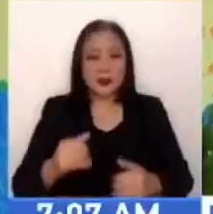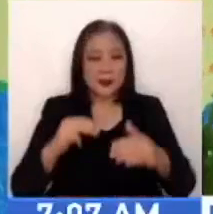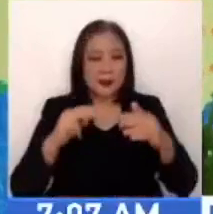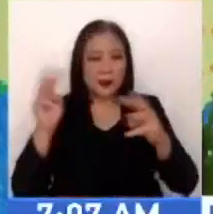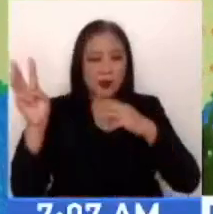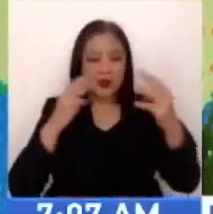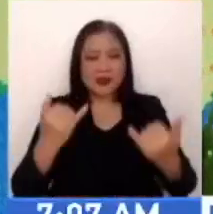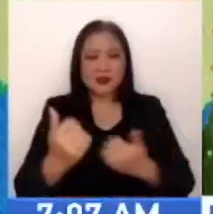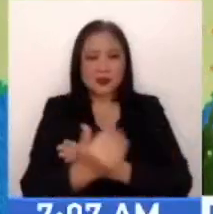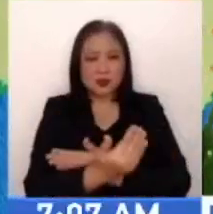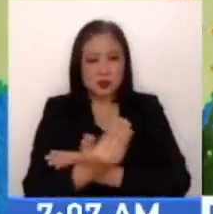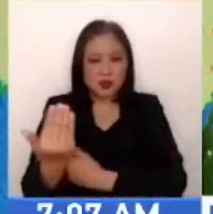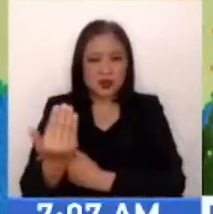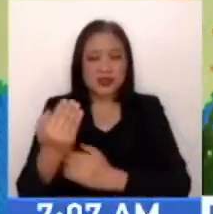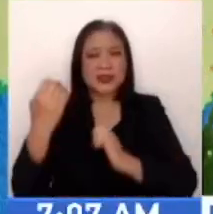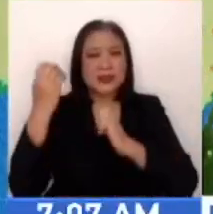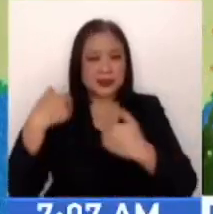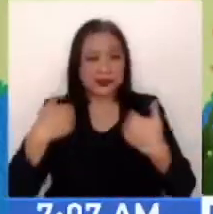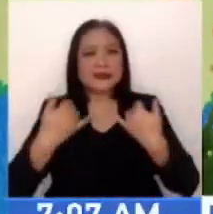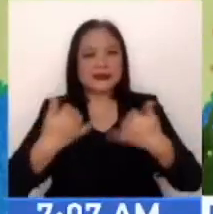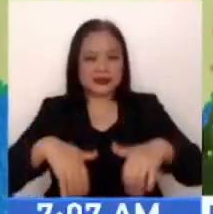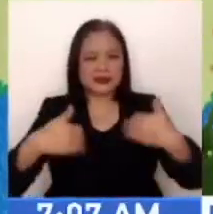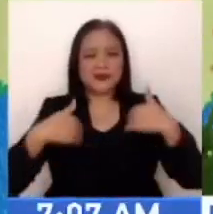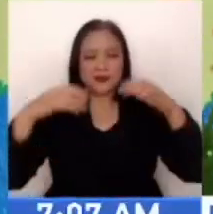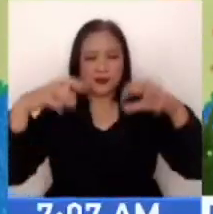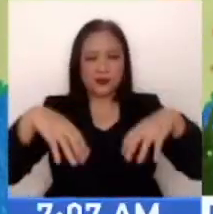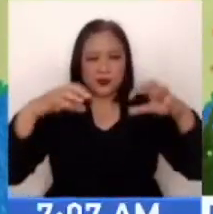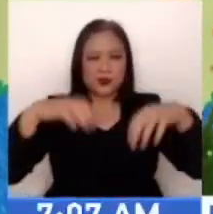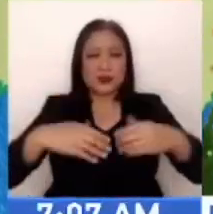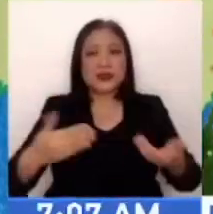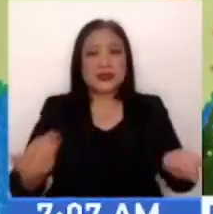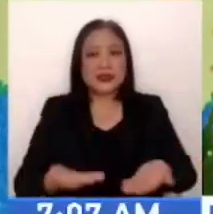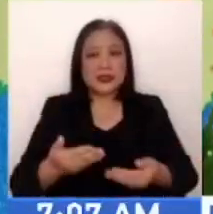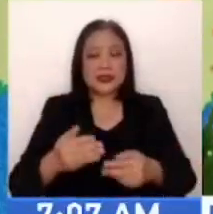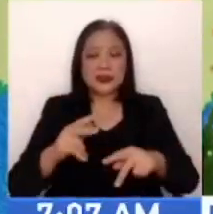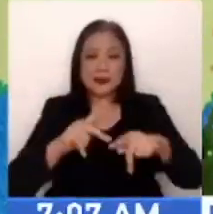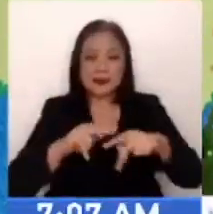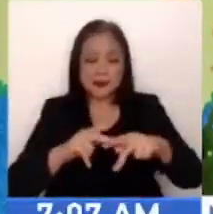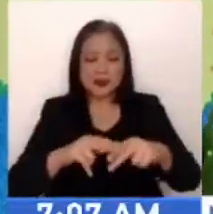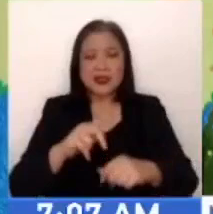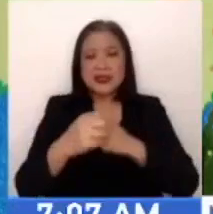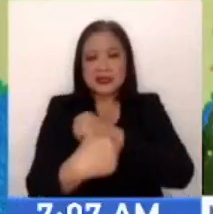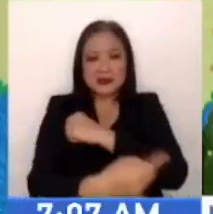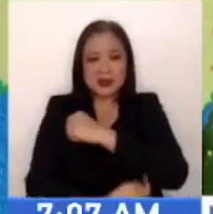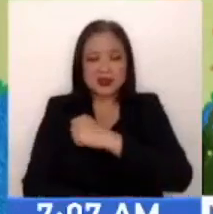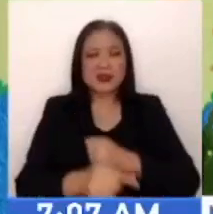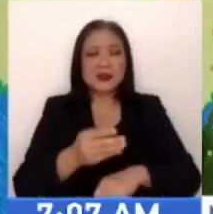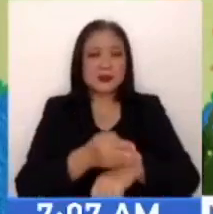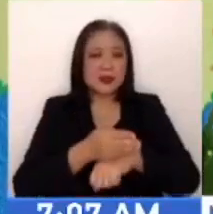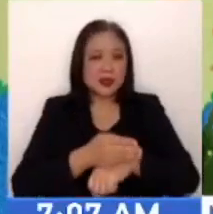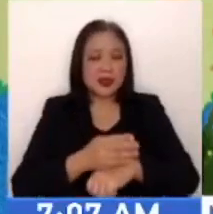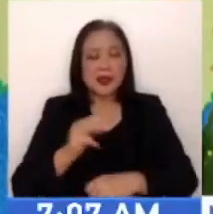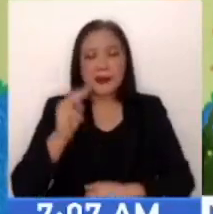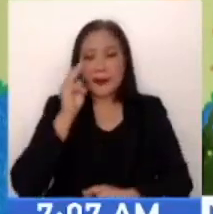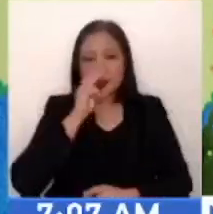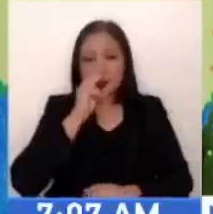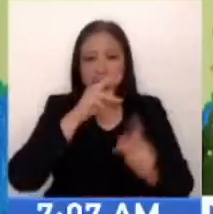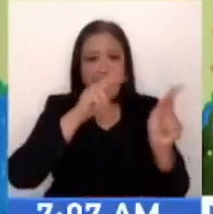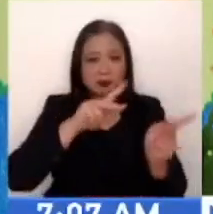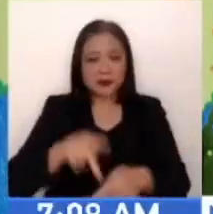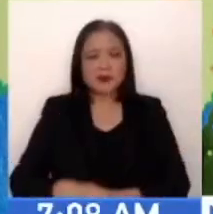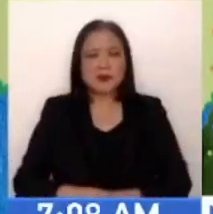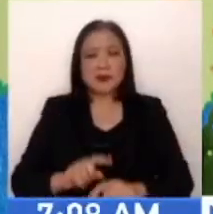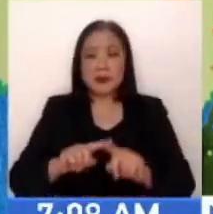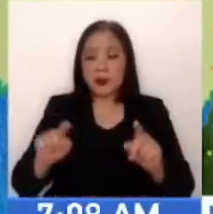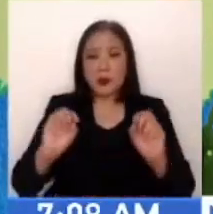may ulan pa rin dito sa Pangasinan, dito sa may Zambales, Bataan, dyan sa may Mindoro at Palawan, pero walang kaulan-ulan sa ilang bahagi ng